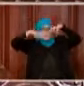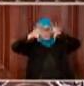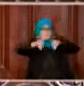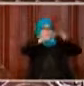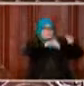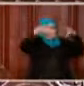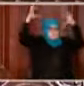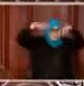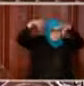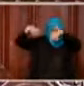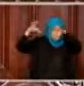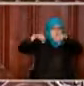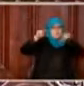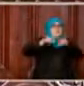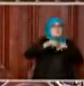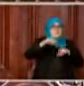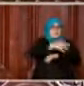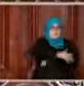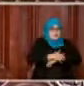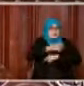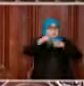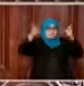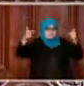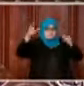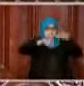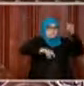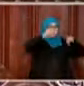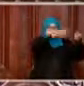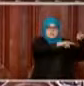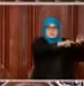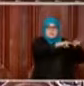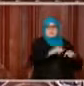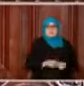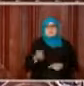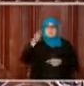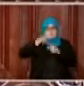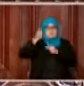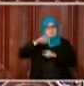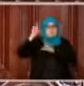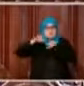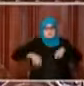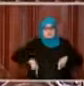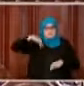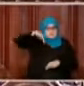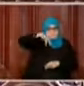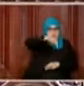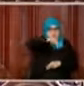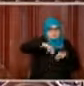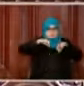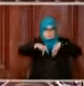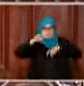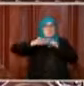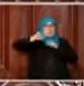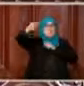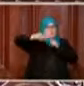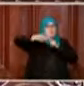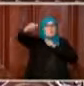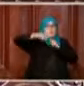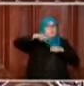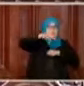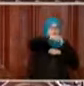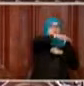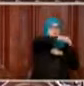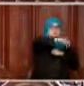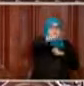المتهاطلة، على ظهور الدواب وعلى الأقدام، لأنهم الأقر